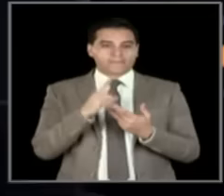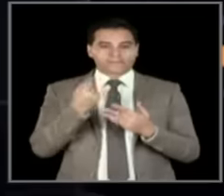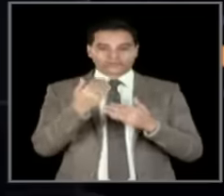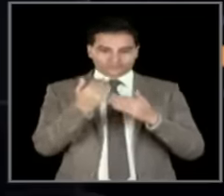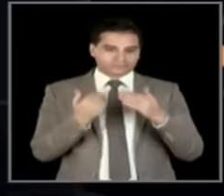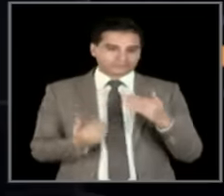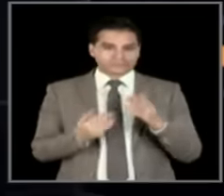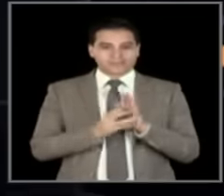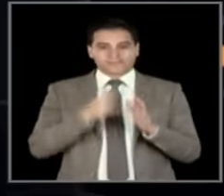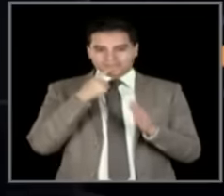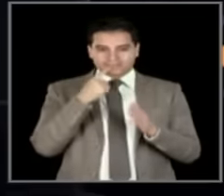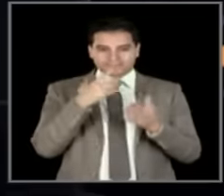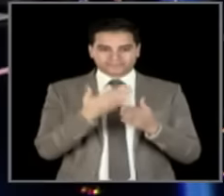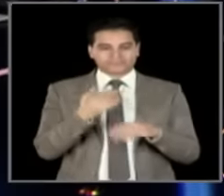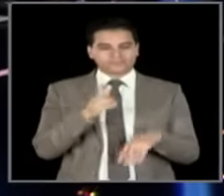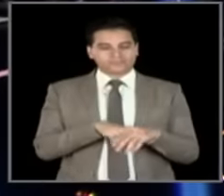15 جامعة اسكندرية،